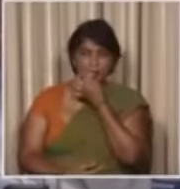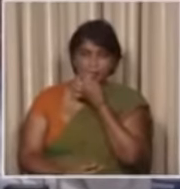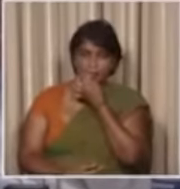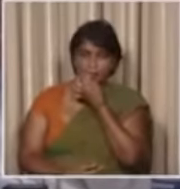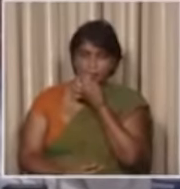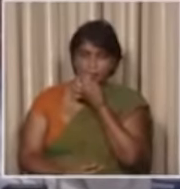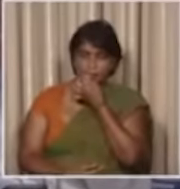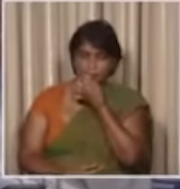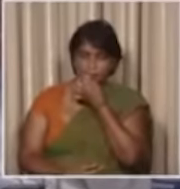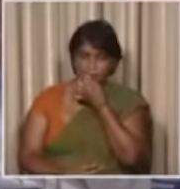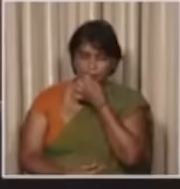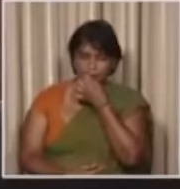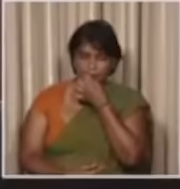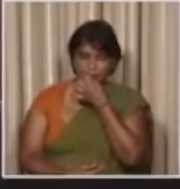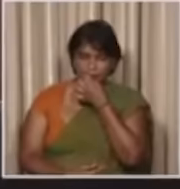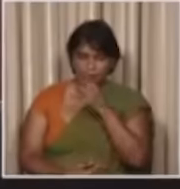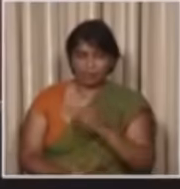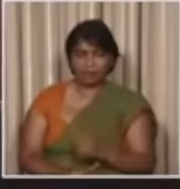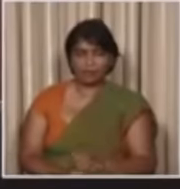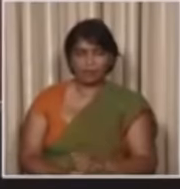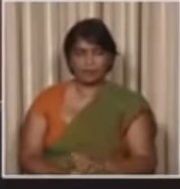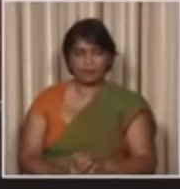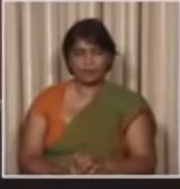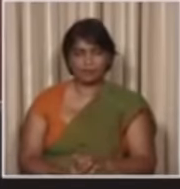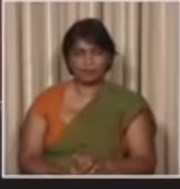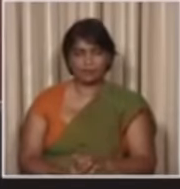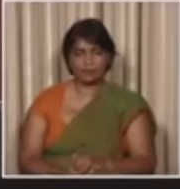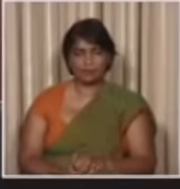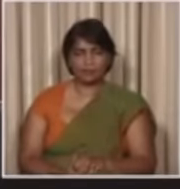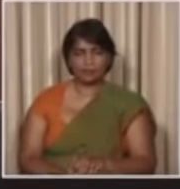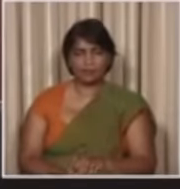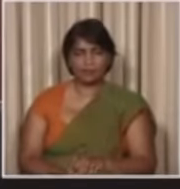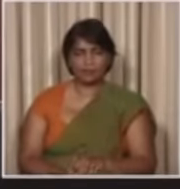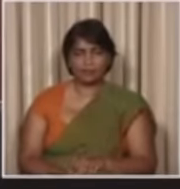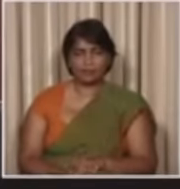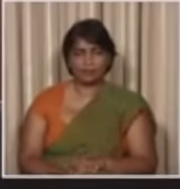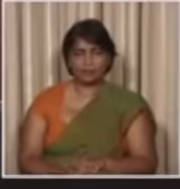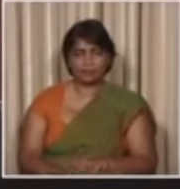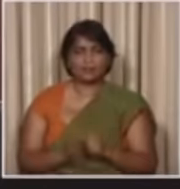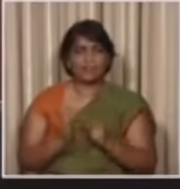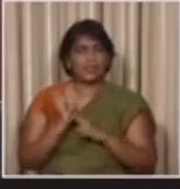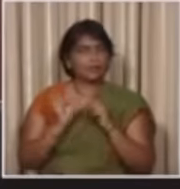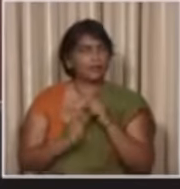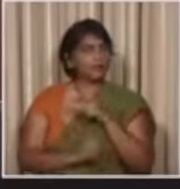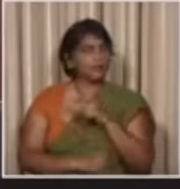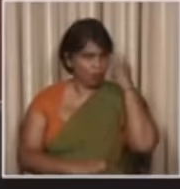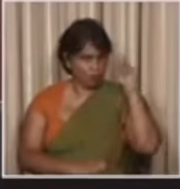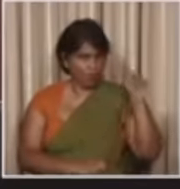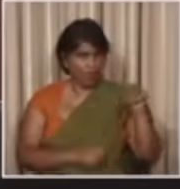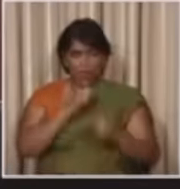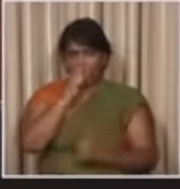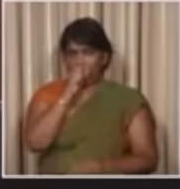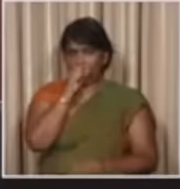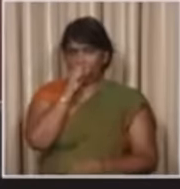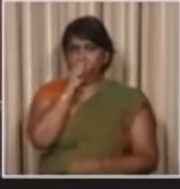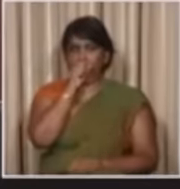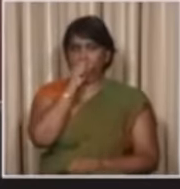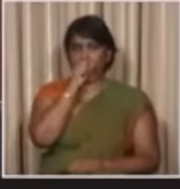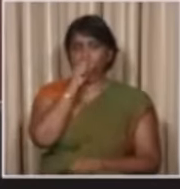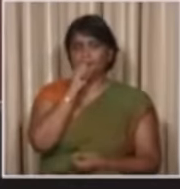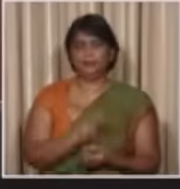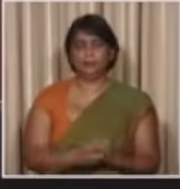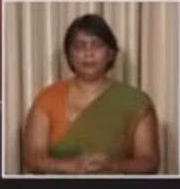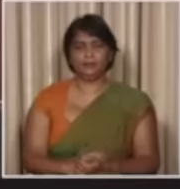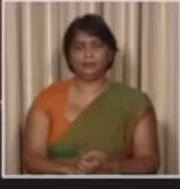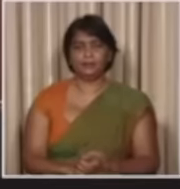ඒත් දෙන්නේ හරි ඔව් නලින් මඩර් මෙතුමාගෙන්ම අහන්නේ ප්‍රශ්නේ ඔව්